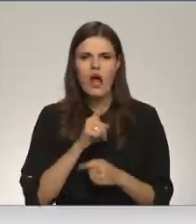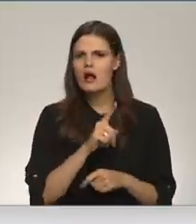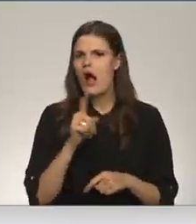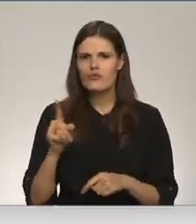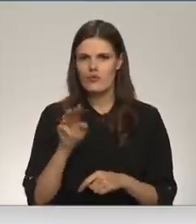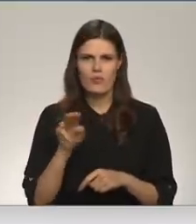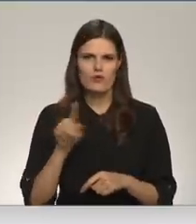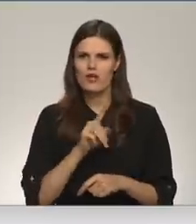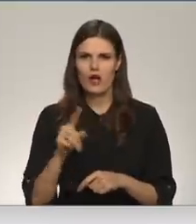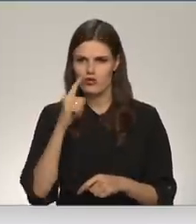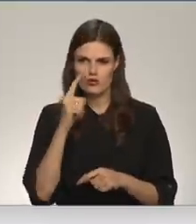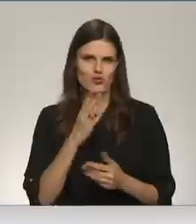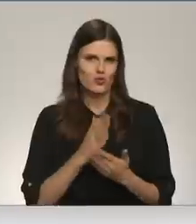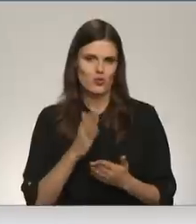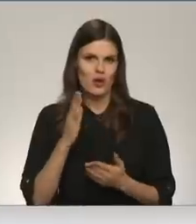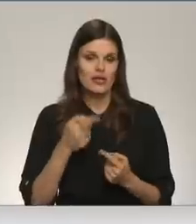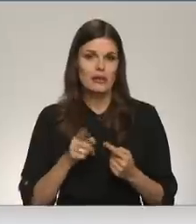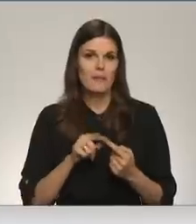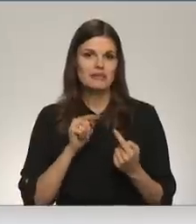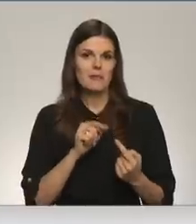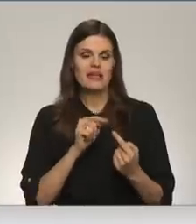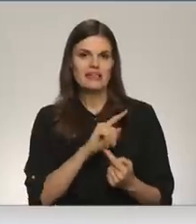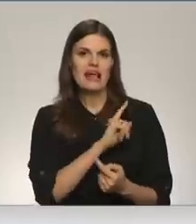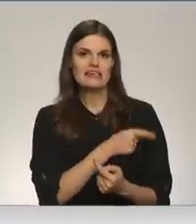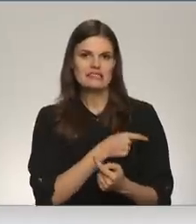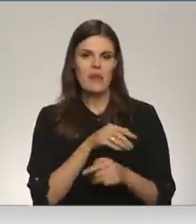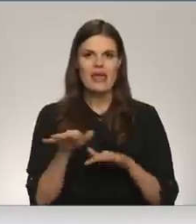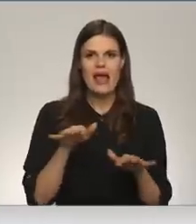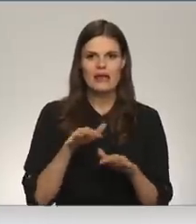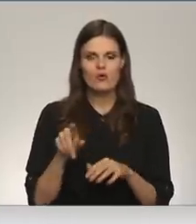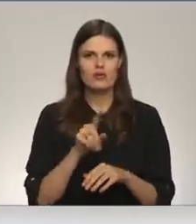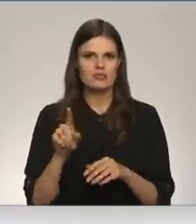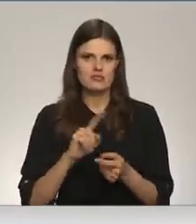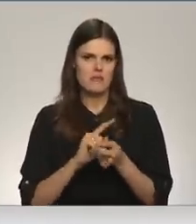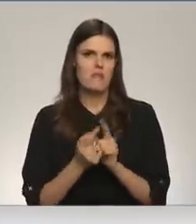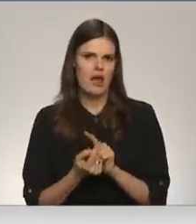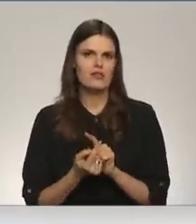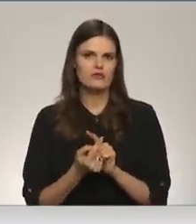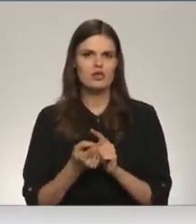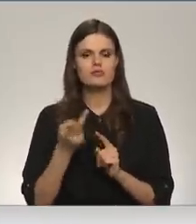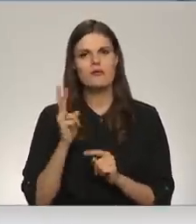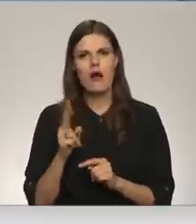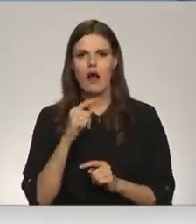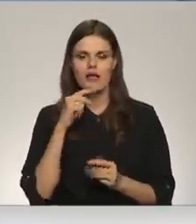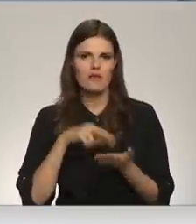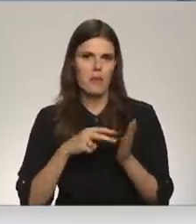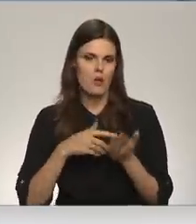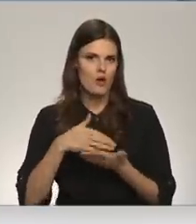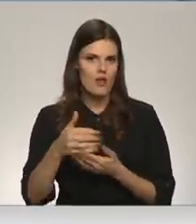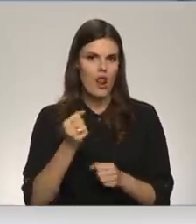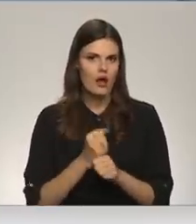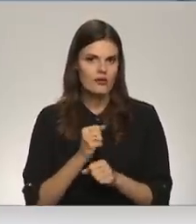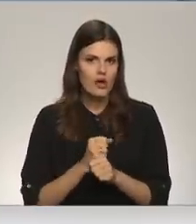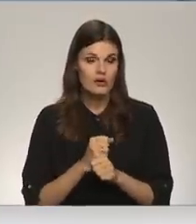ar ko pretinieka spēja reaģēt noteikti šobrīd ir mainījusi to, kā Kremlis skatās nākamos soļus. Vai